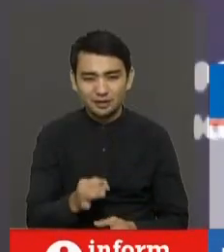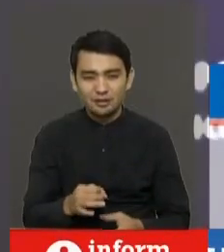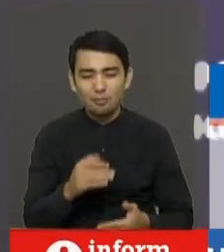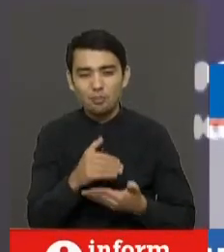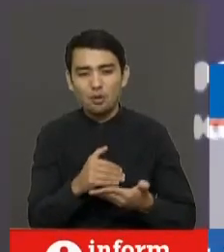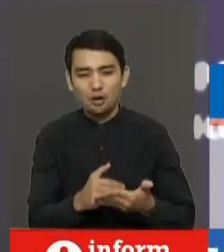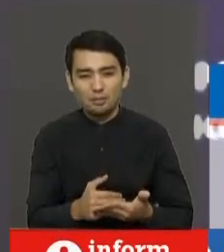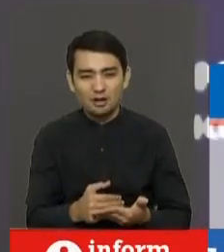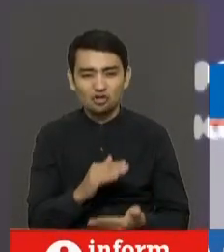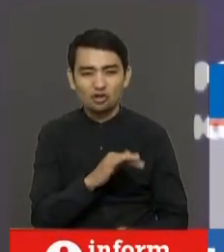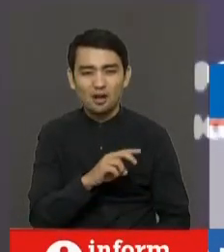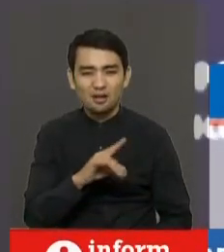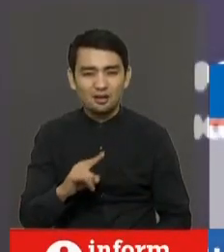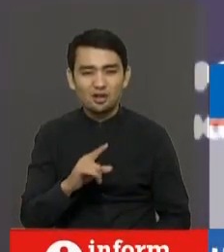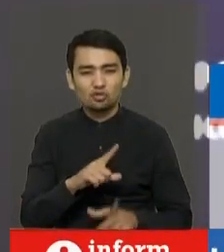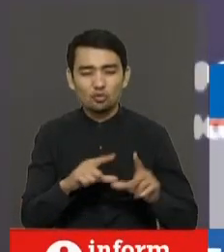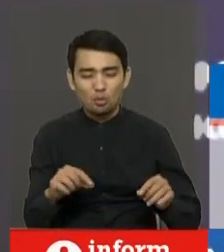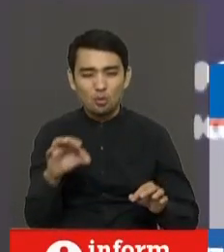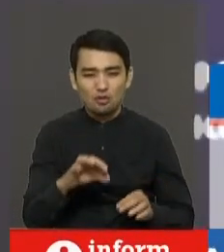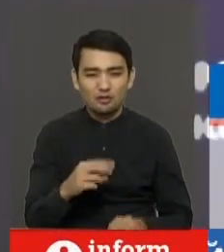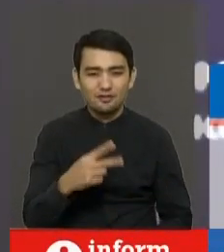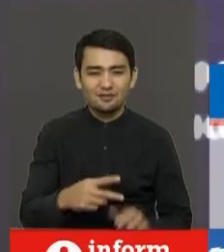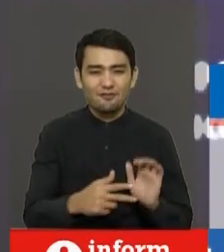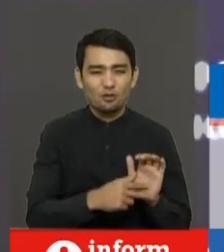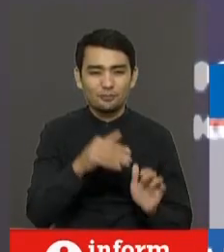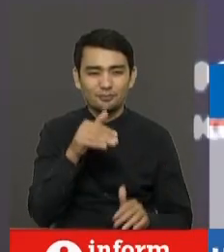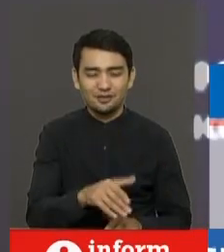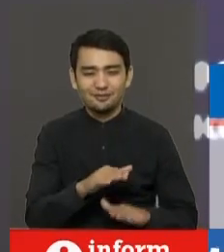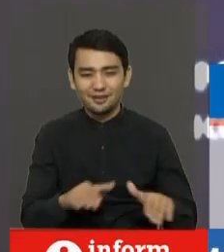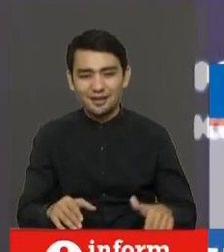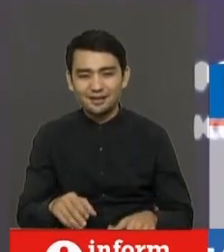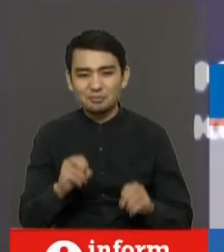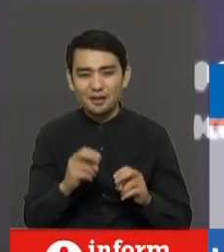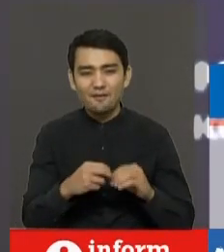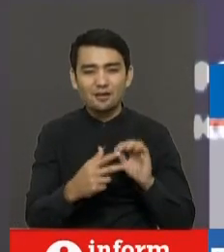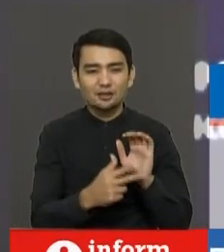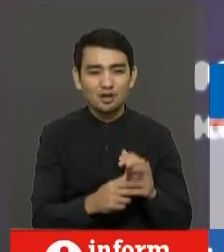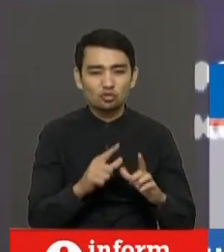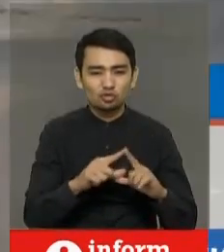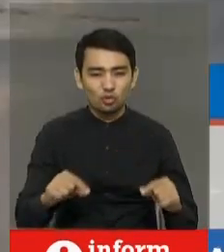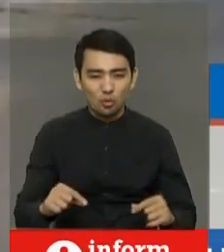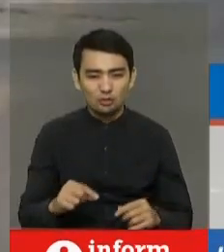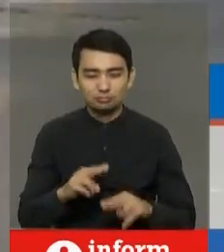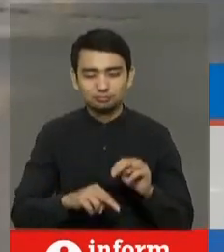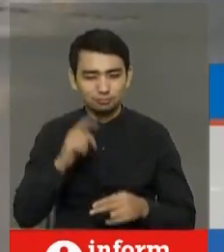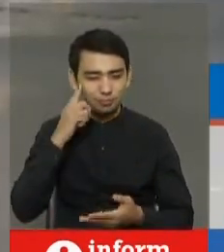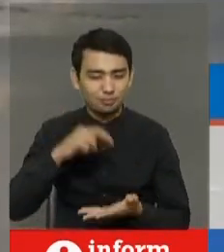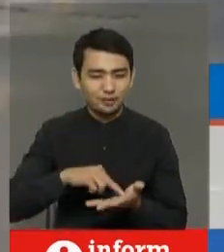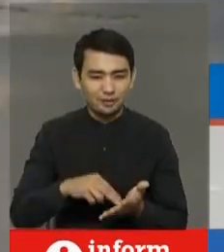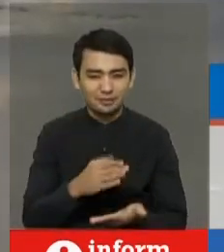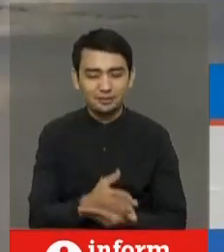жобасы аясында жалпы 28 мың оқушыға арналған 18 мектеп салу жоспарланған.